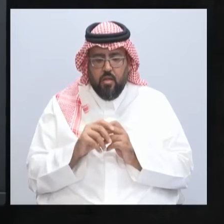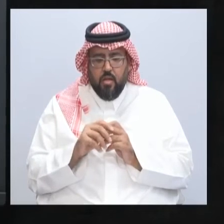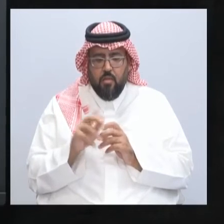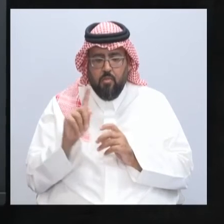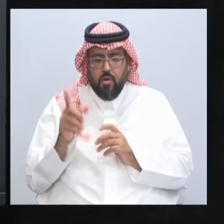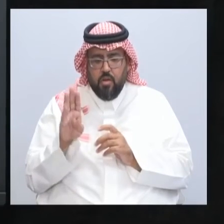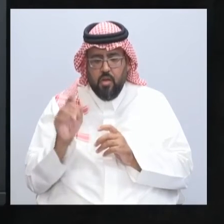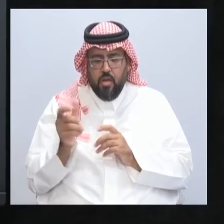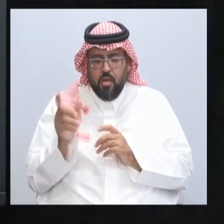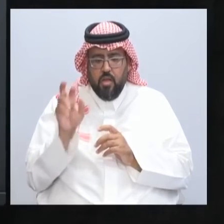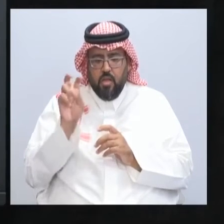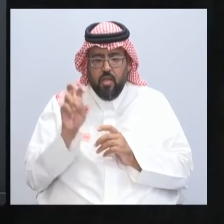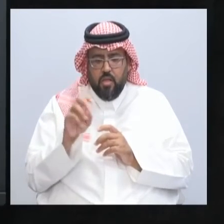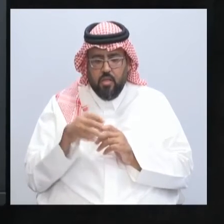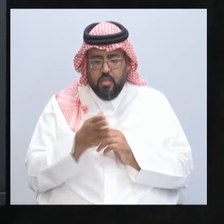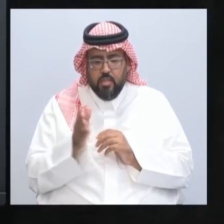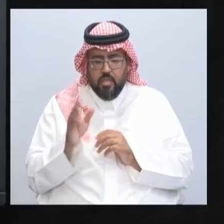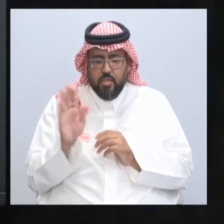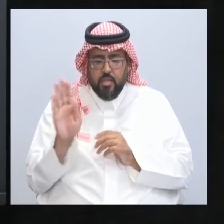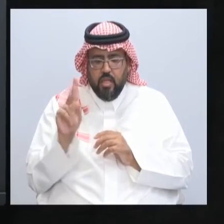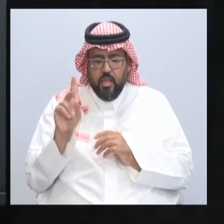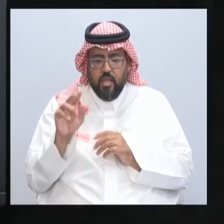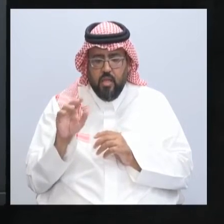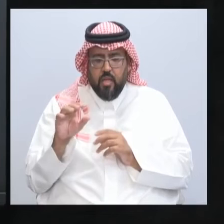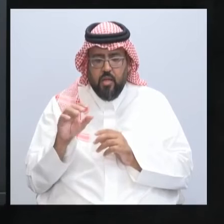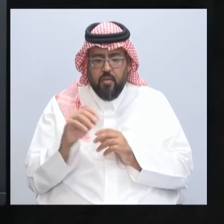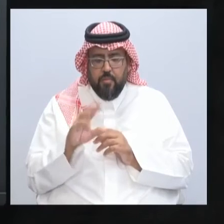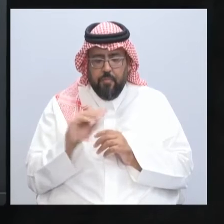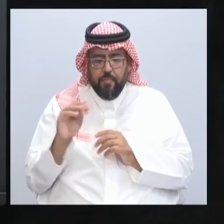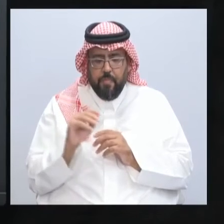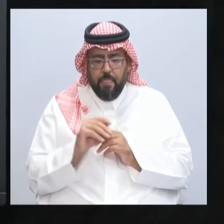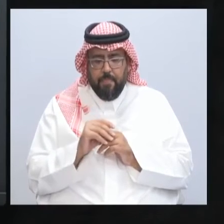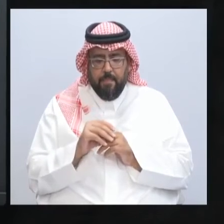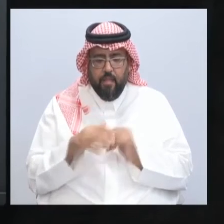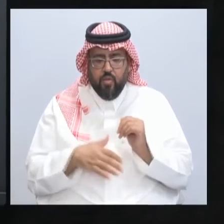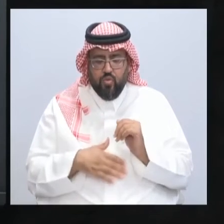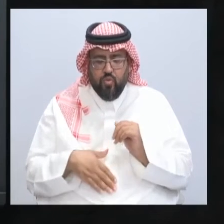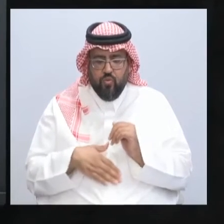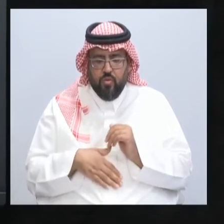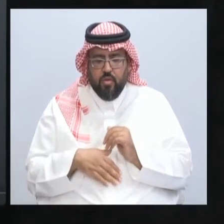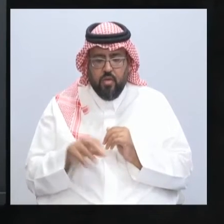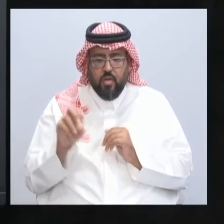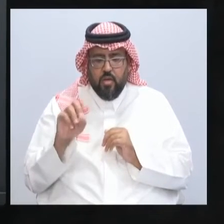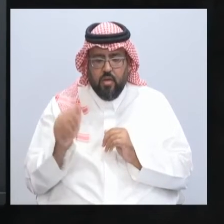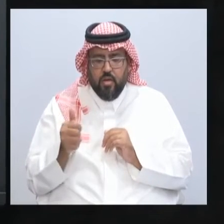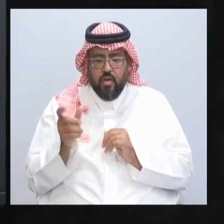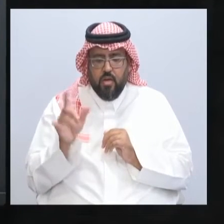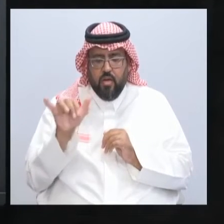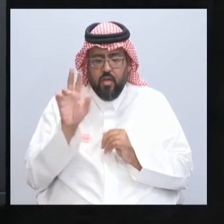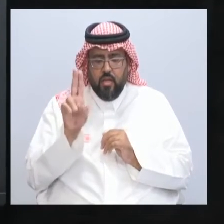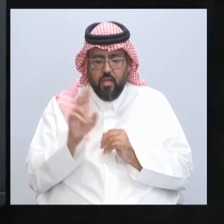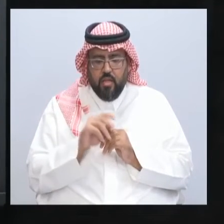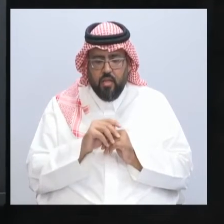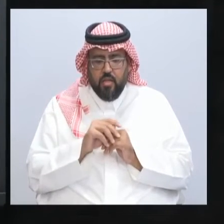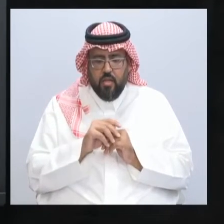بركانيه تصلبت على سطح القشره الارضيه من امثله الصخور الجوفيه الجرانيت